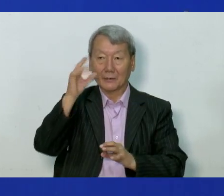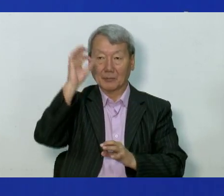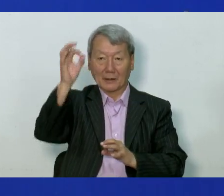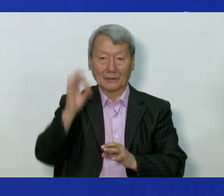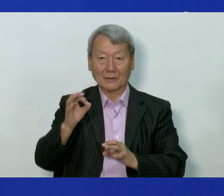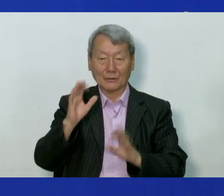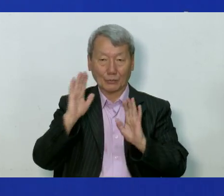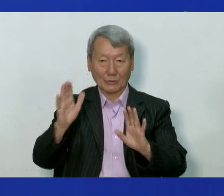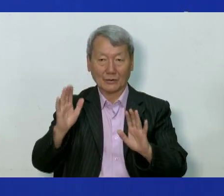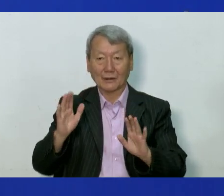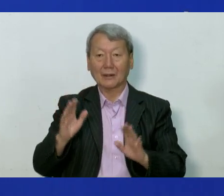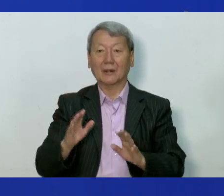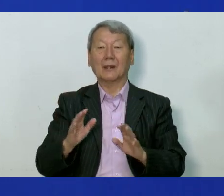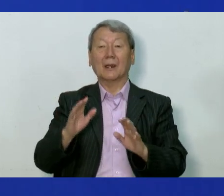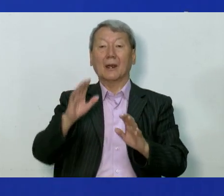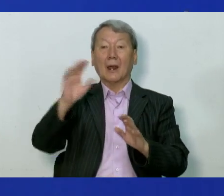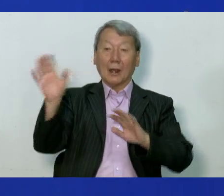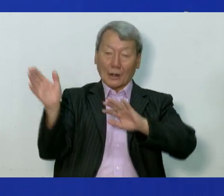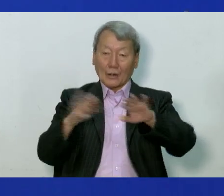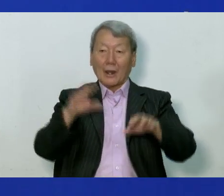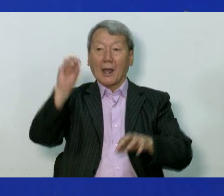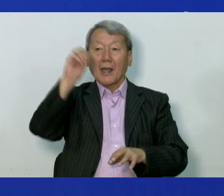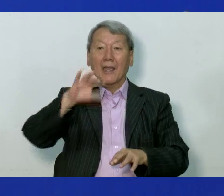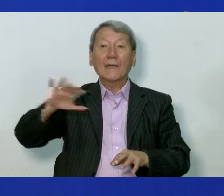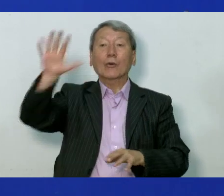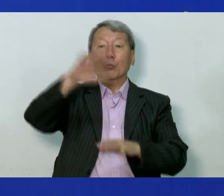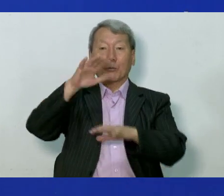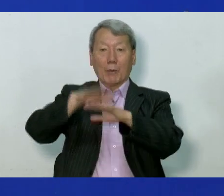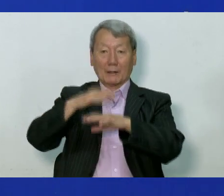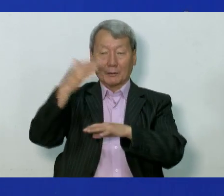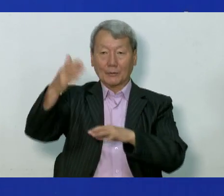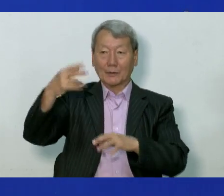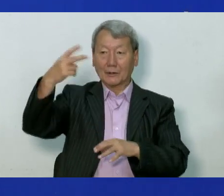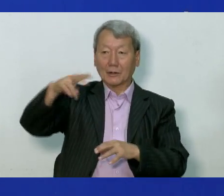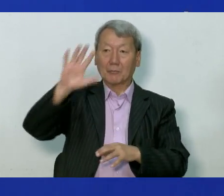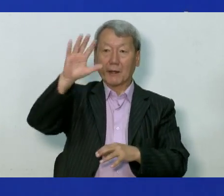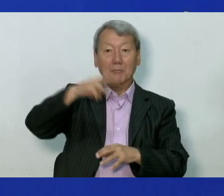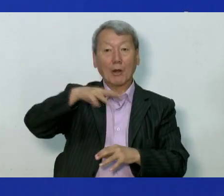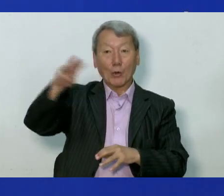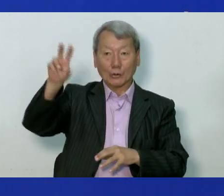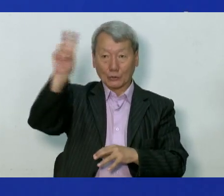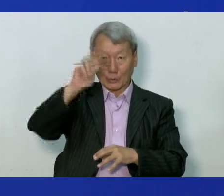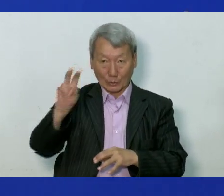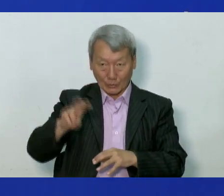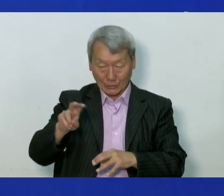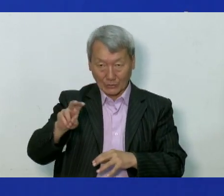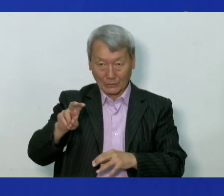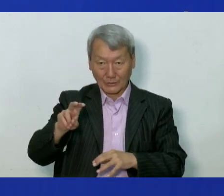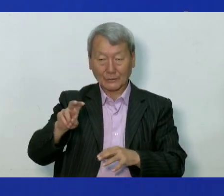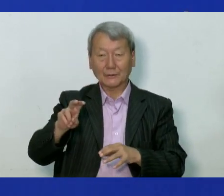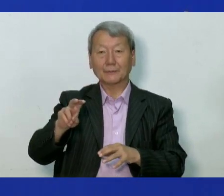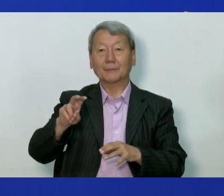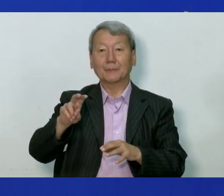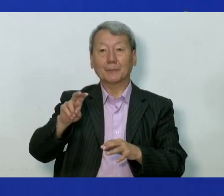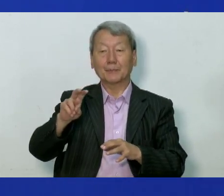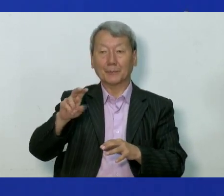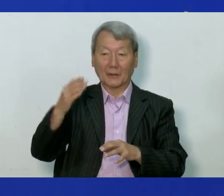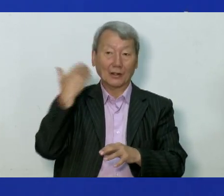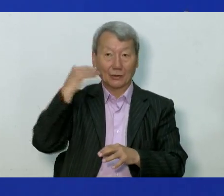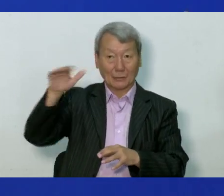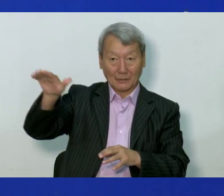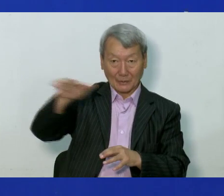1%ге чейин болуп атат. Европа инвестициялык банкы 25 миллион АКШ доллар толугу менен